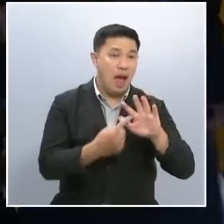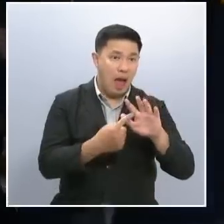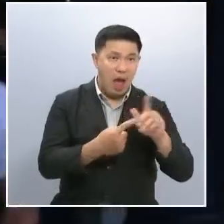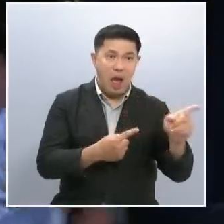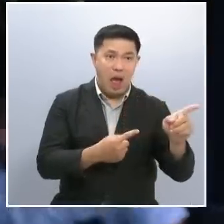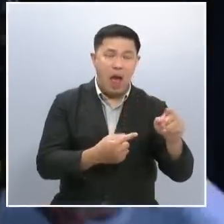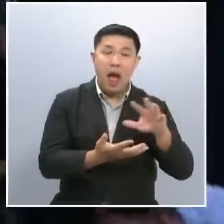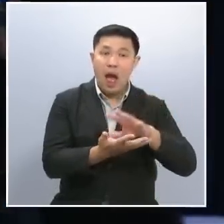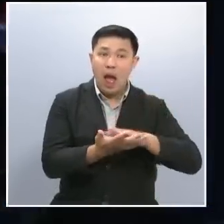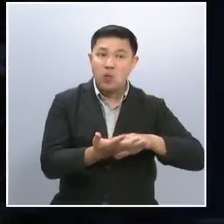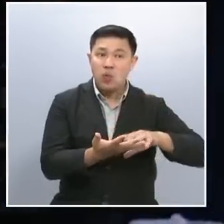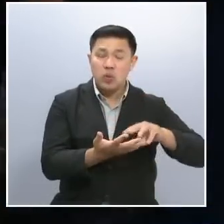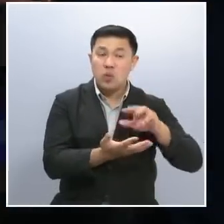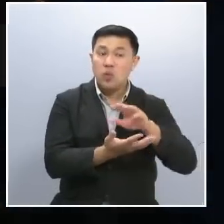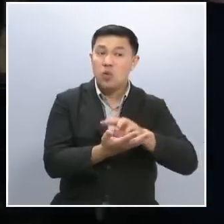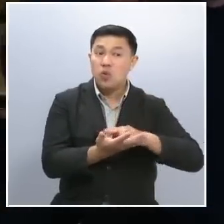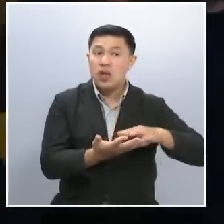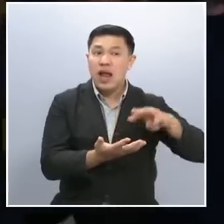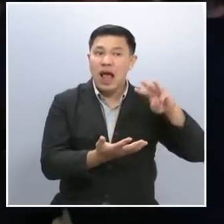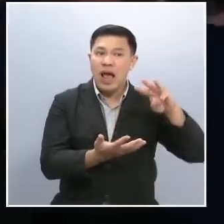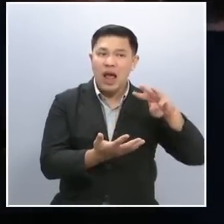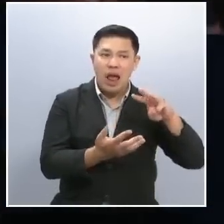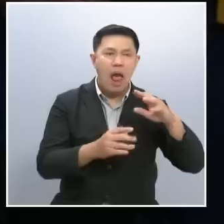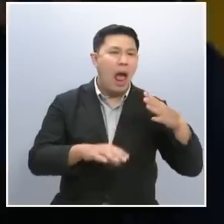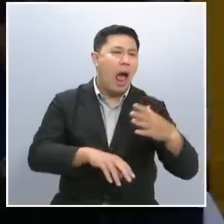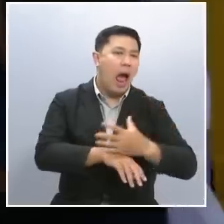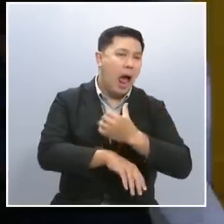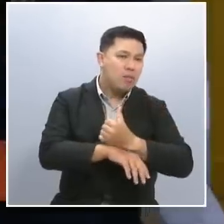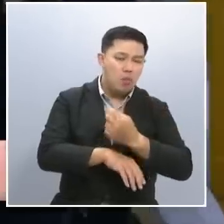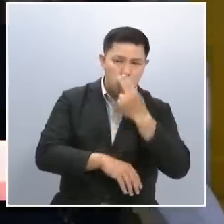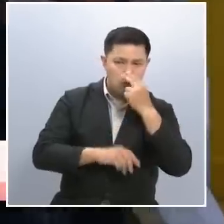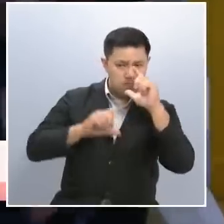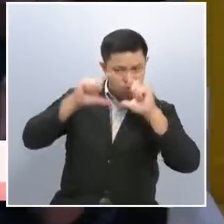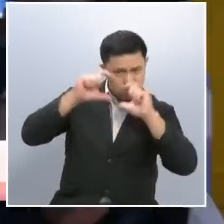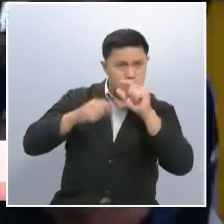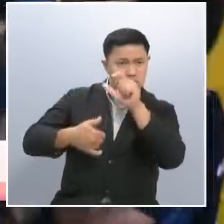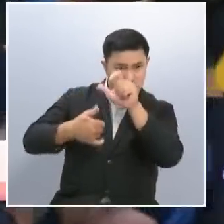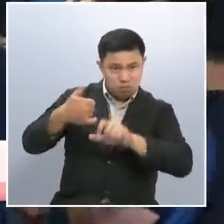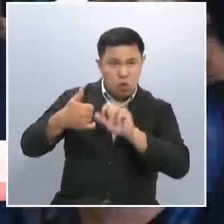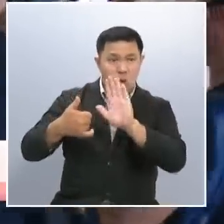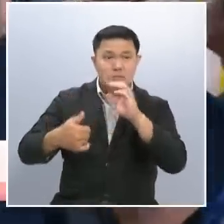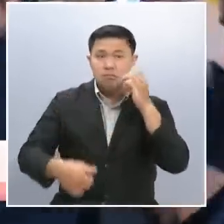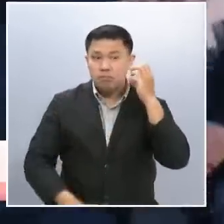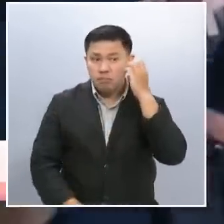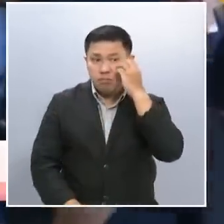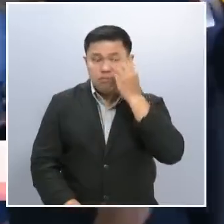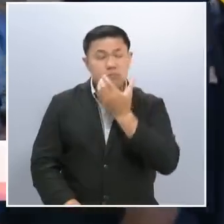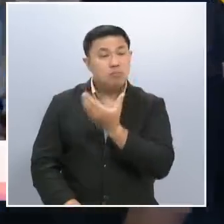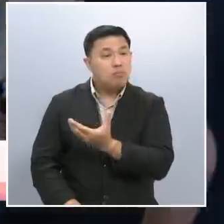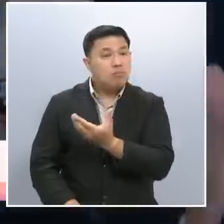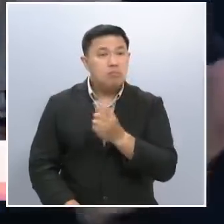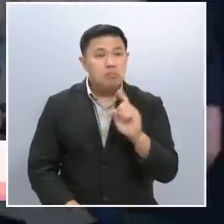สารการเมืองมหาวิทยาลัยเกริกนะฮะท่านให้ความเห็นเรื่องนี้ครับถึงภาษากายและก็ท่าทางคุณพิธานะฮะคือท่านบอกแบบนี้บอกว่า